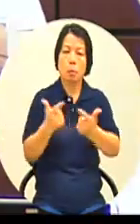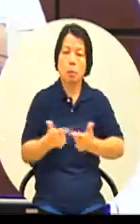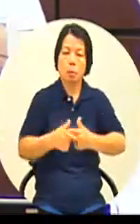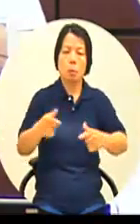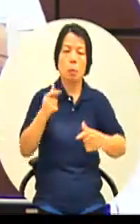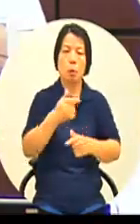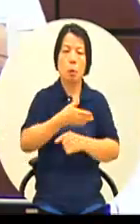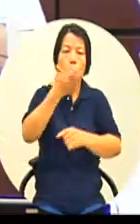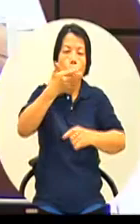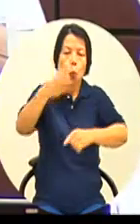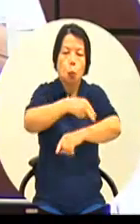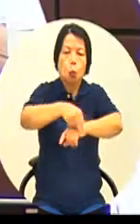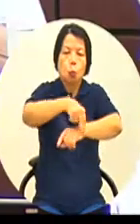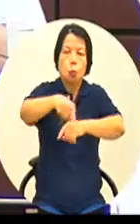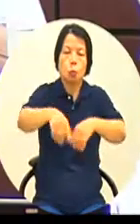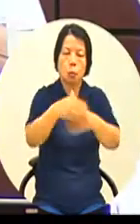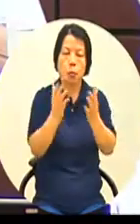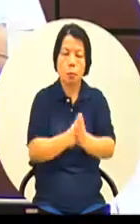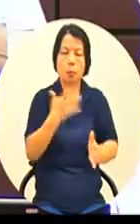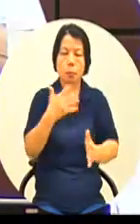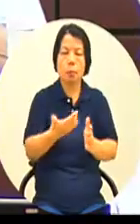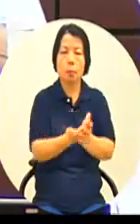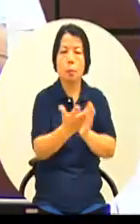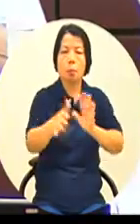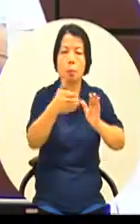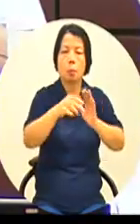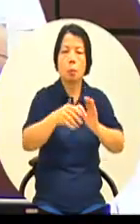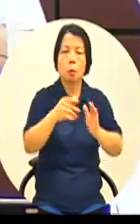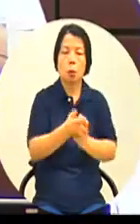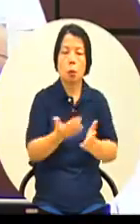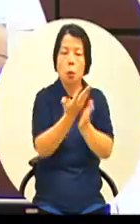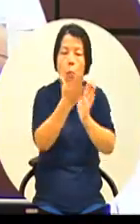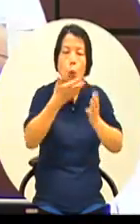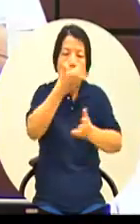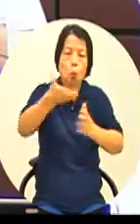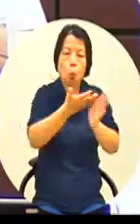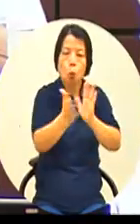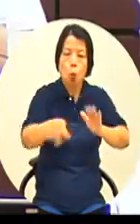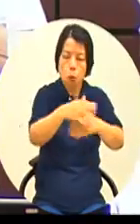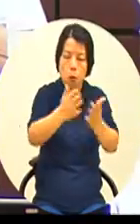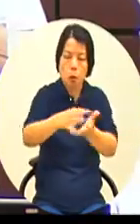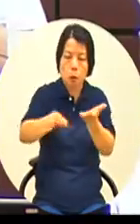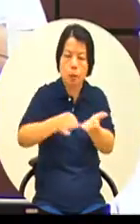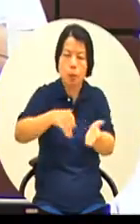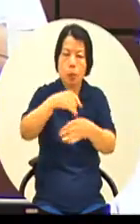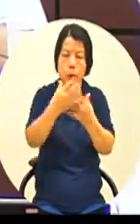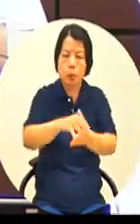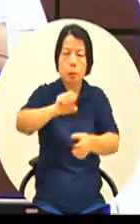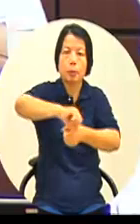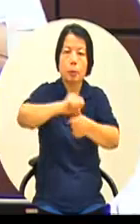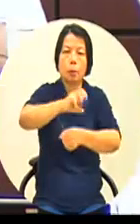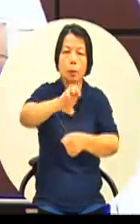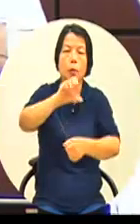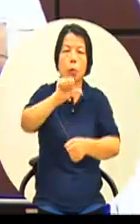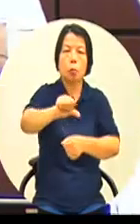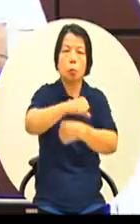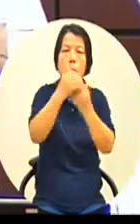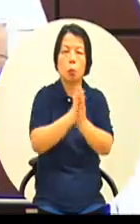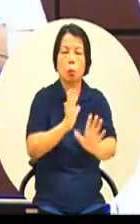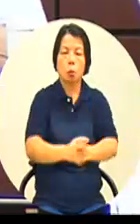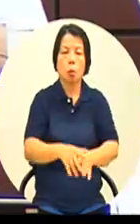程。那请这个 Hana Tour 在现场做一些贩售。结果后来呢，我们又追加了95套，所以总共